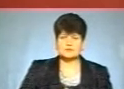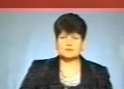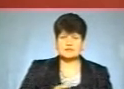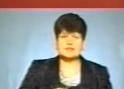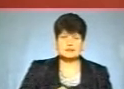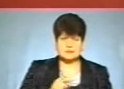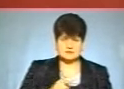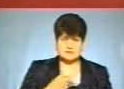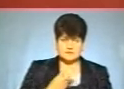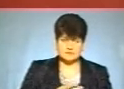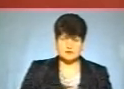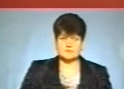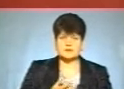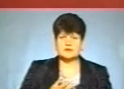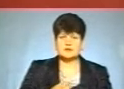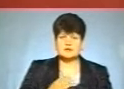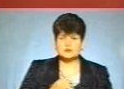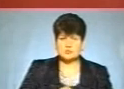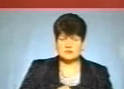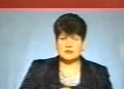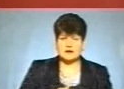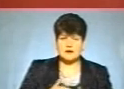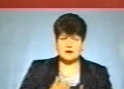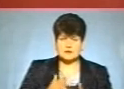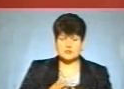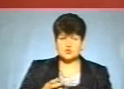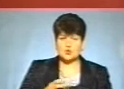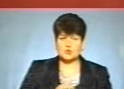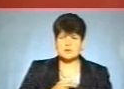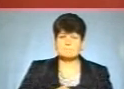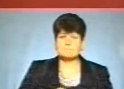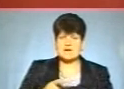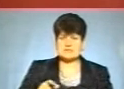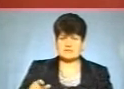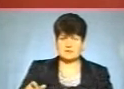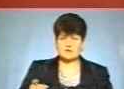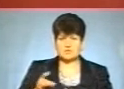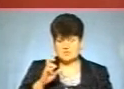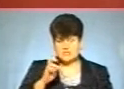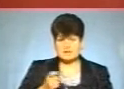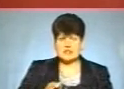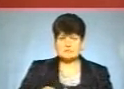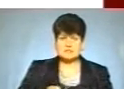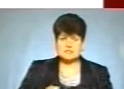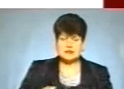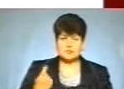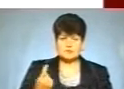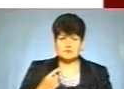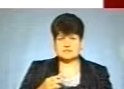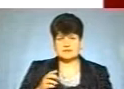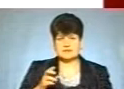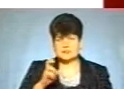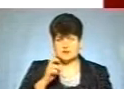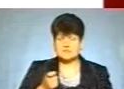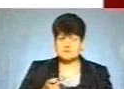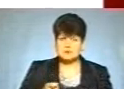дані Кабміну, видання «Ліганет» розробило карту скорочень працівників районних державних адміністрацій та обласних державних